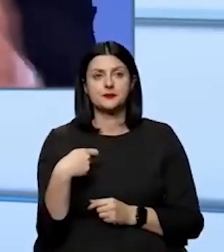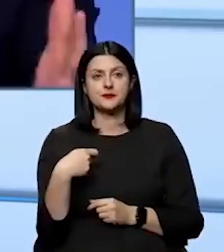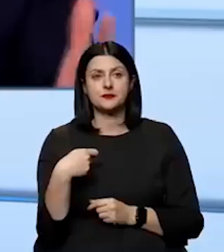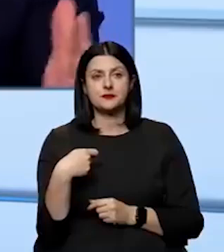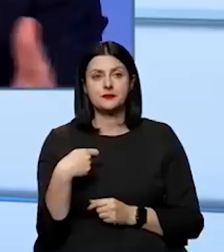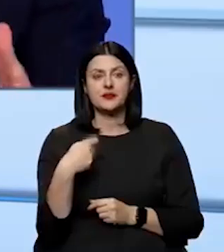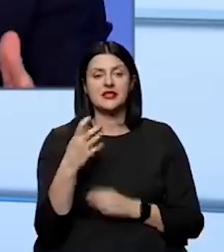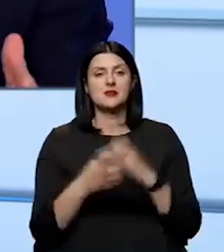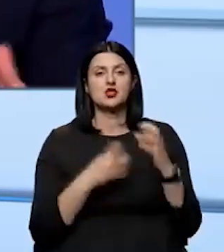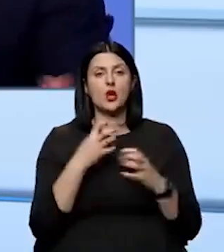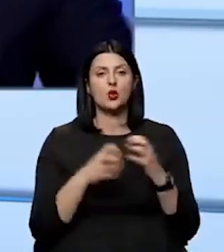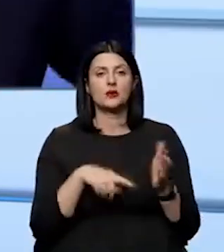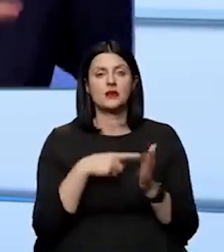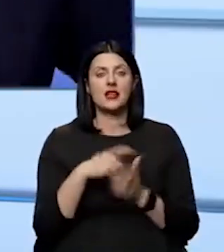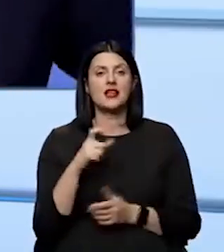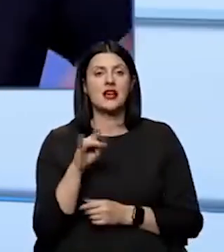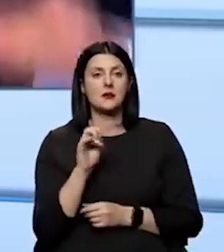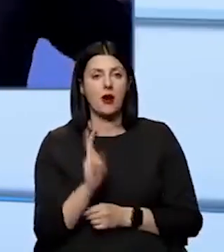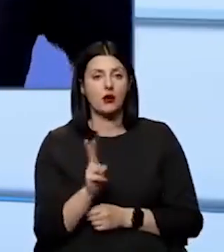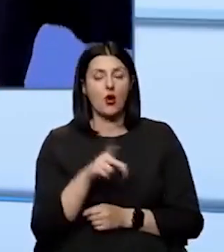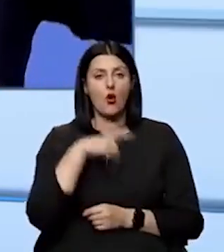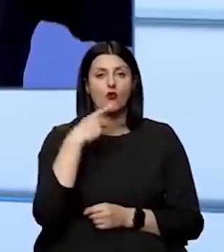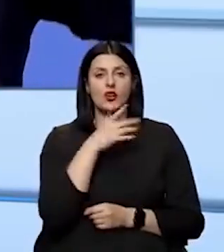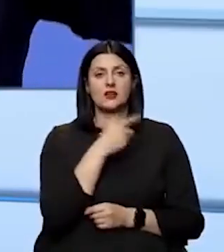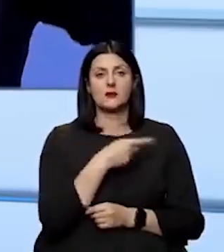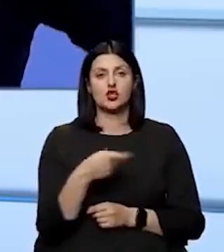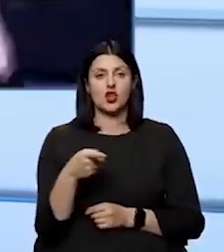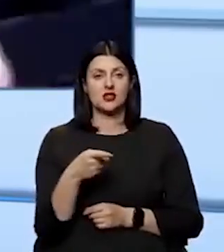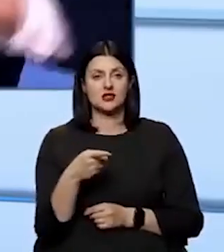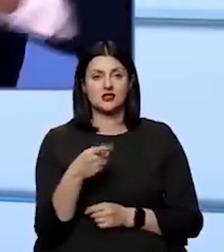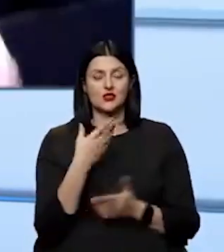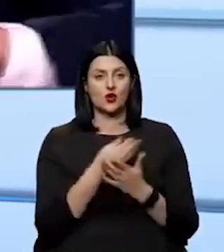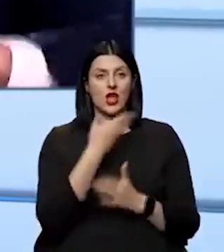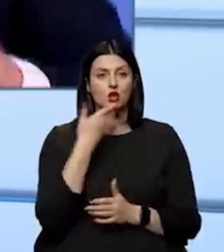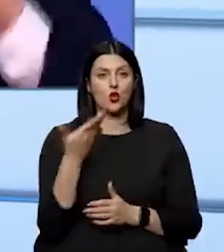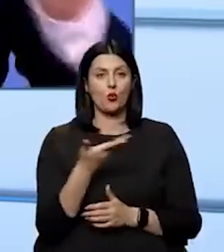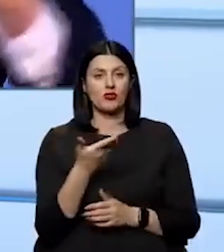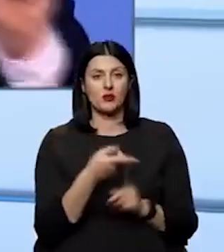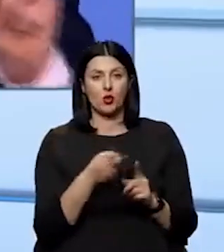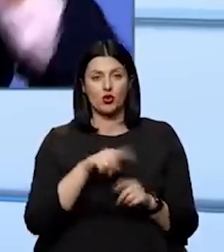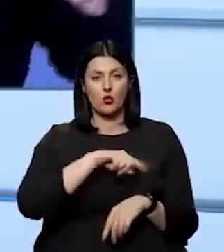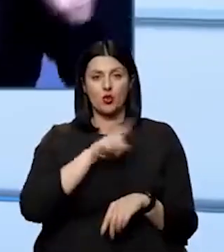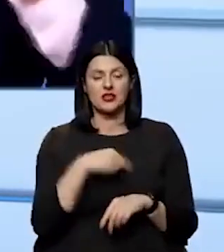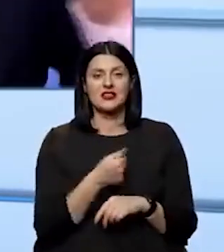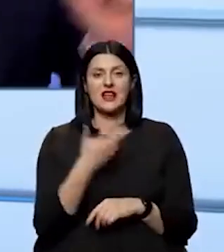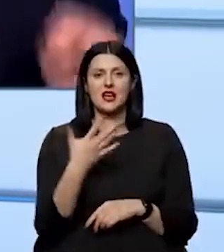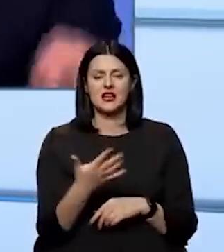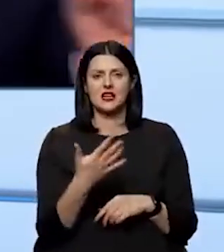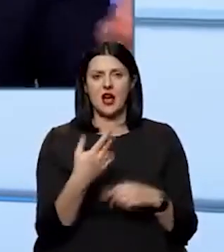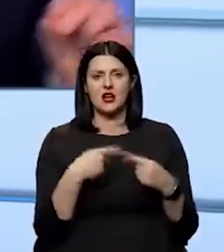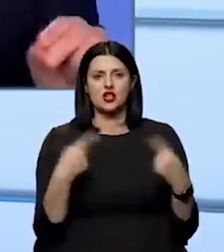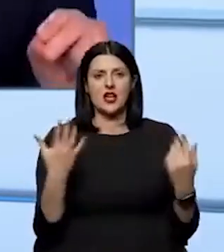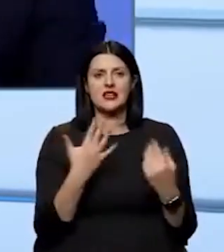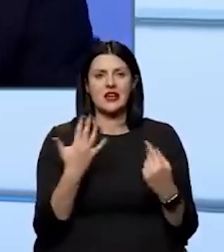з міжнародних питань Єрмак говорить під час своєї доповіді протягом години декілька речей, які суперечать